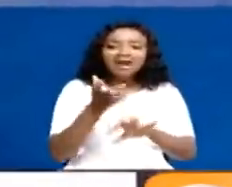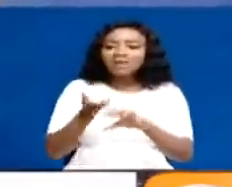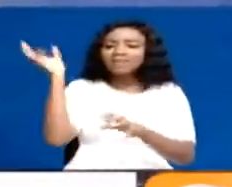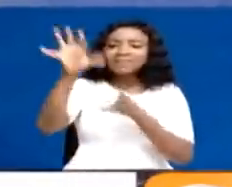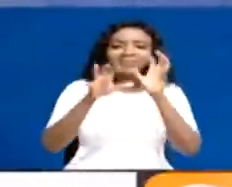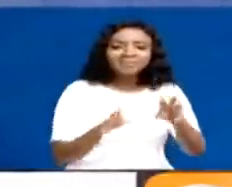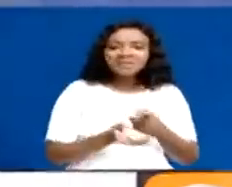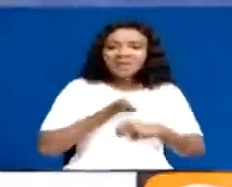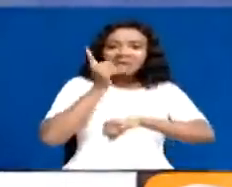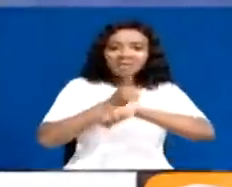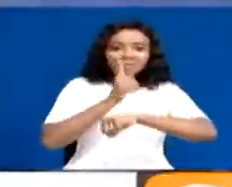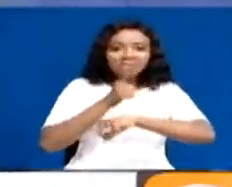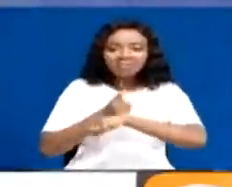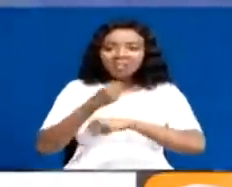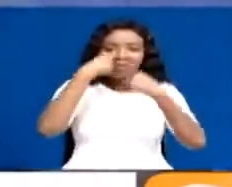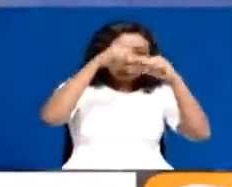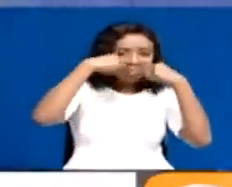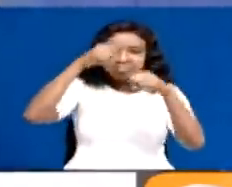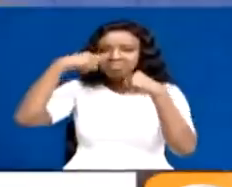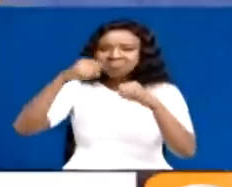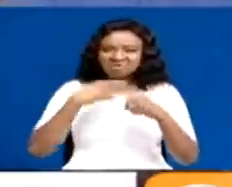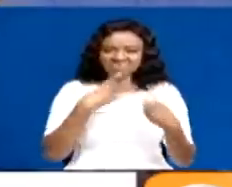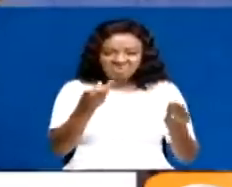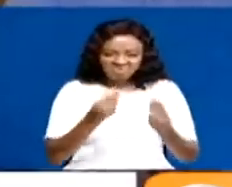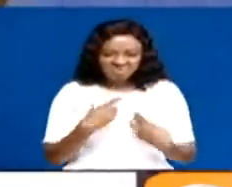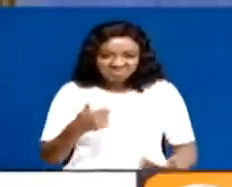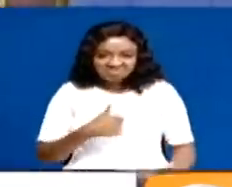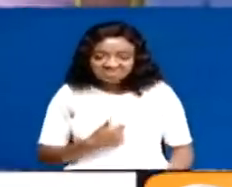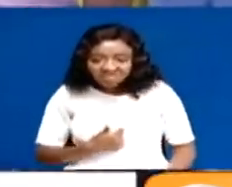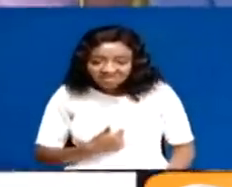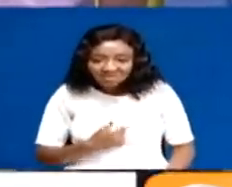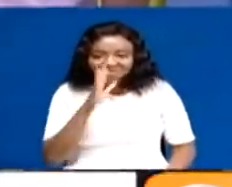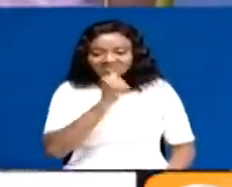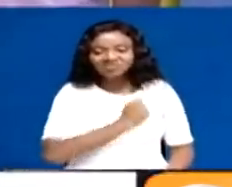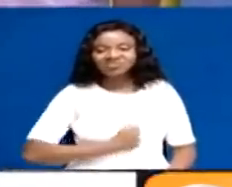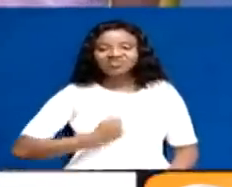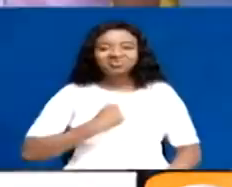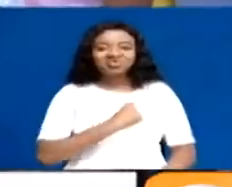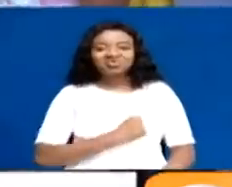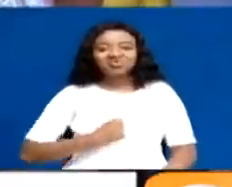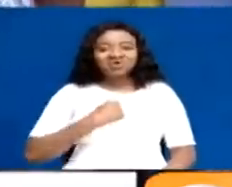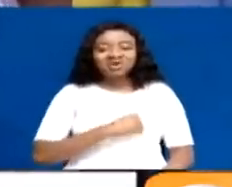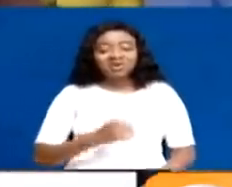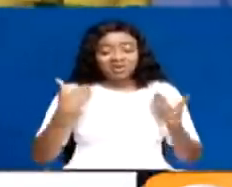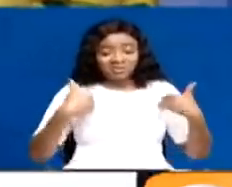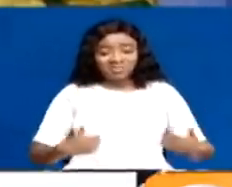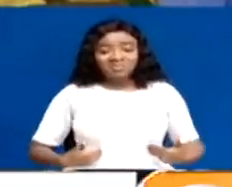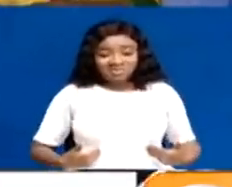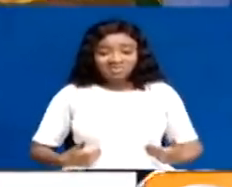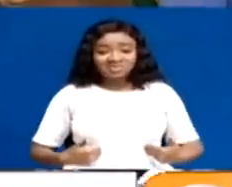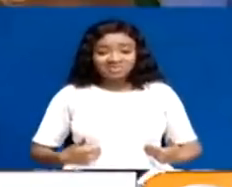vitisho, vitisho ambayo unajaribu kuniletea mimi. My friend, mimi